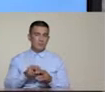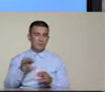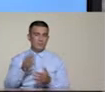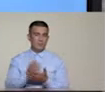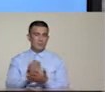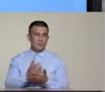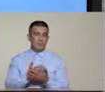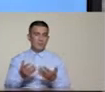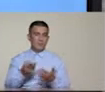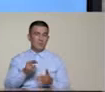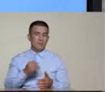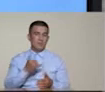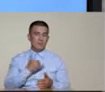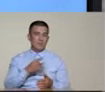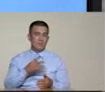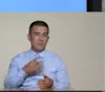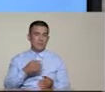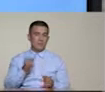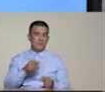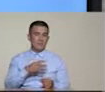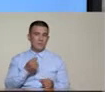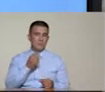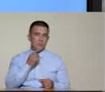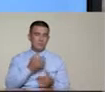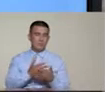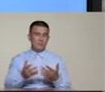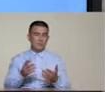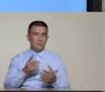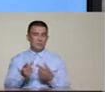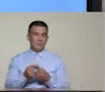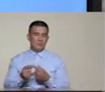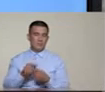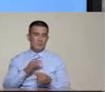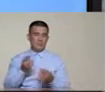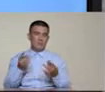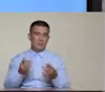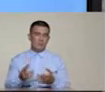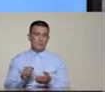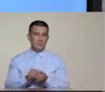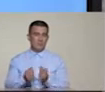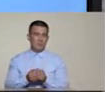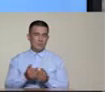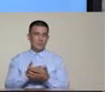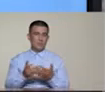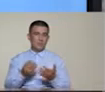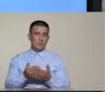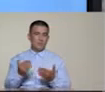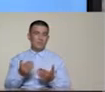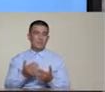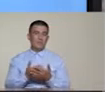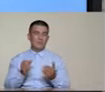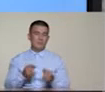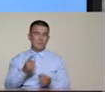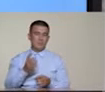uchun unchalik murakkab bo'lmagan bo'lsa-da, oddiy toshlar ham yoki oddiy tayoqlar yoki bir